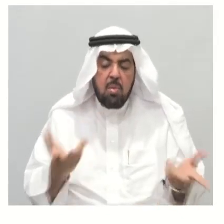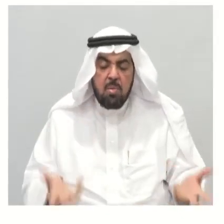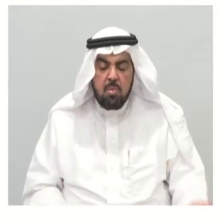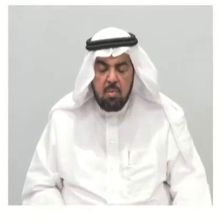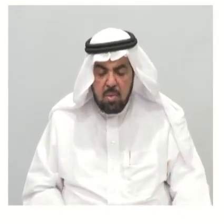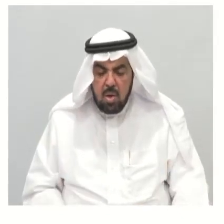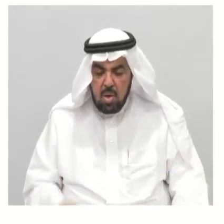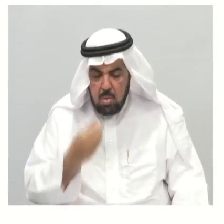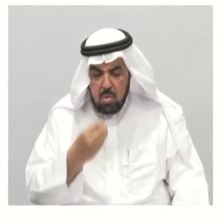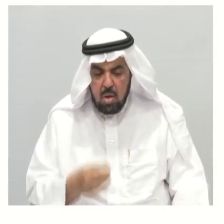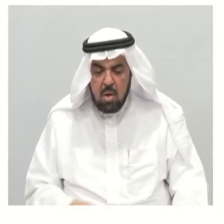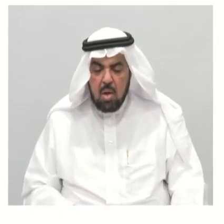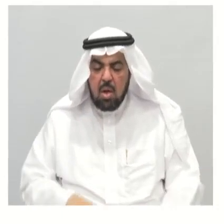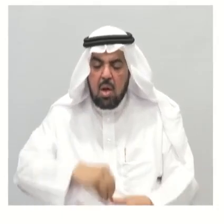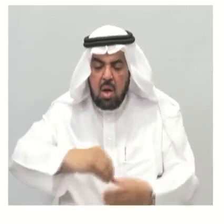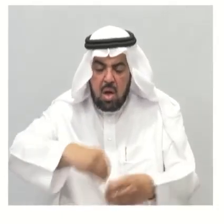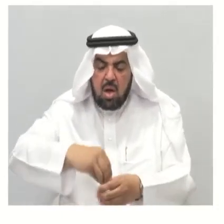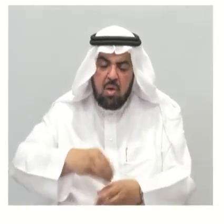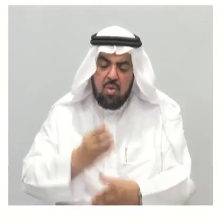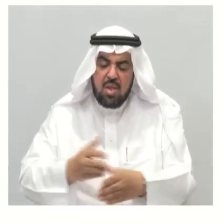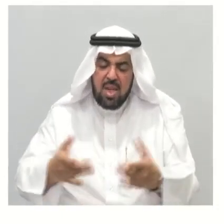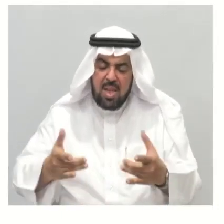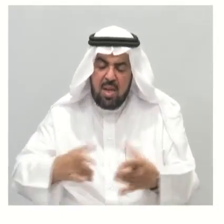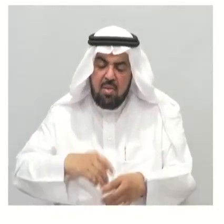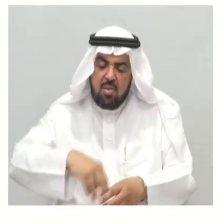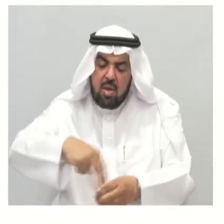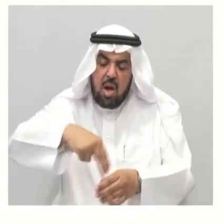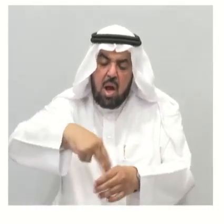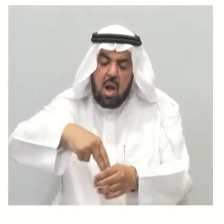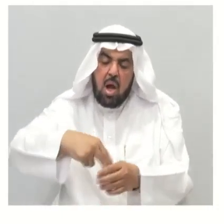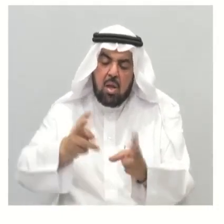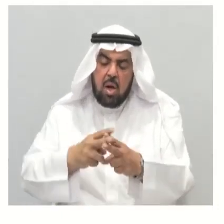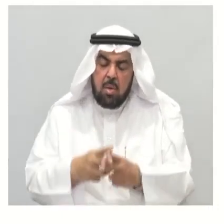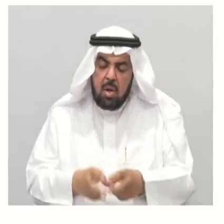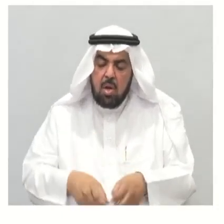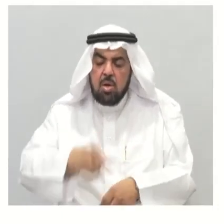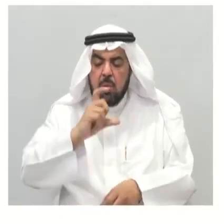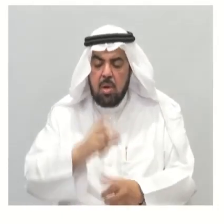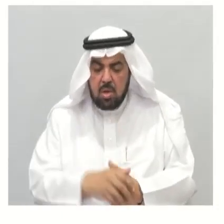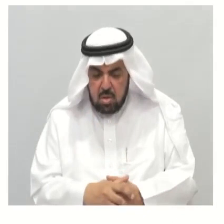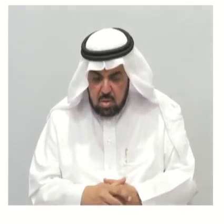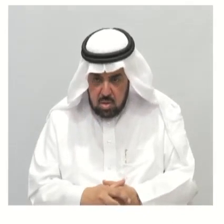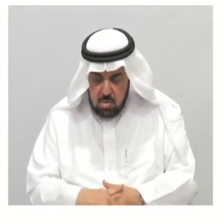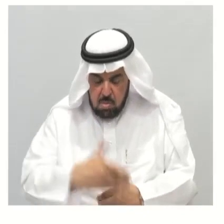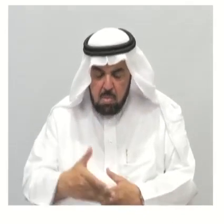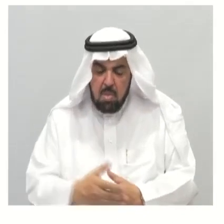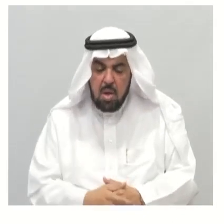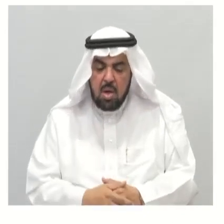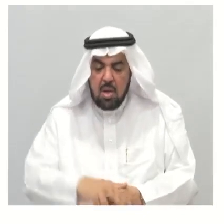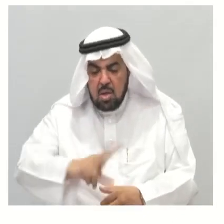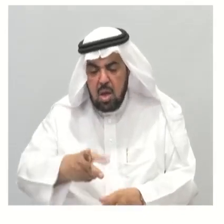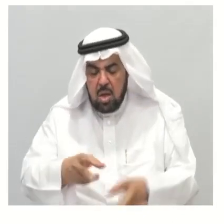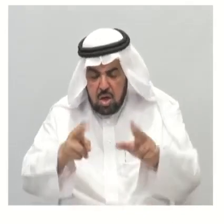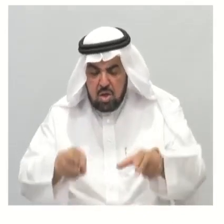مثلا يقومون بخفق السلطة مثلا في خلاط كهربائي ويتناولونها. بعد الخفق هل تغير